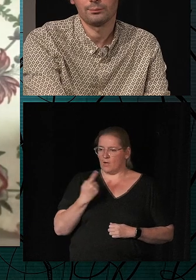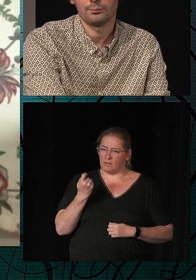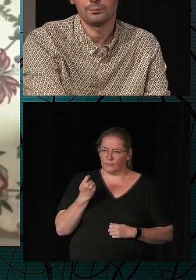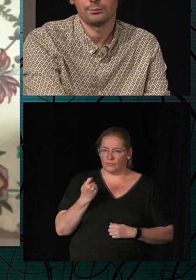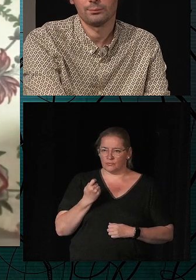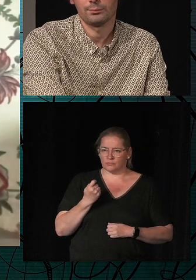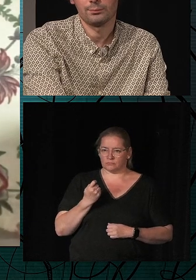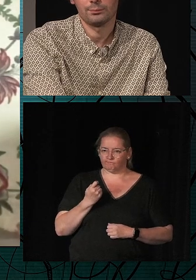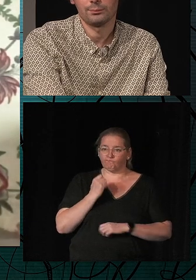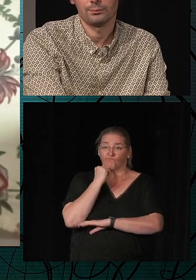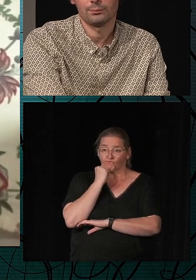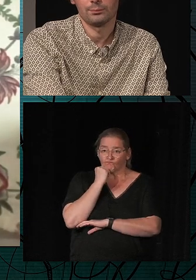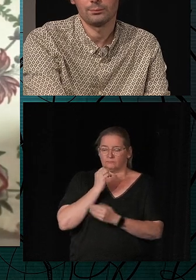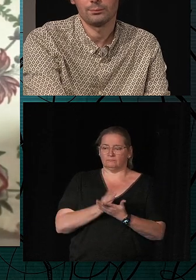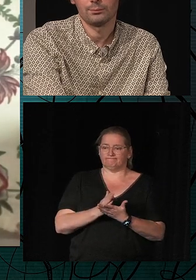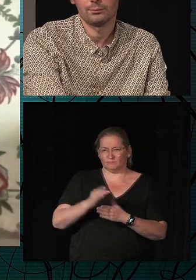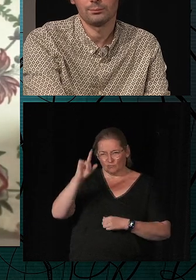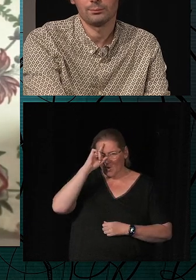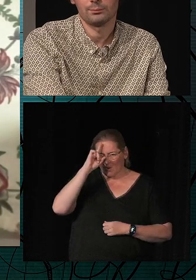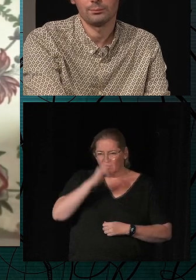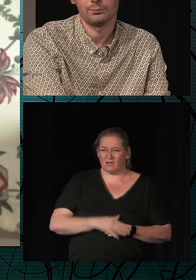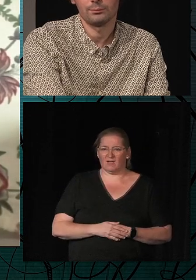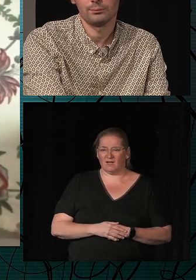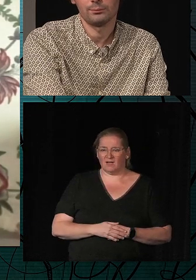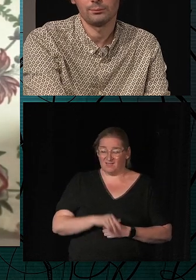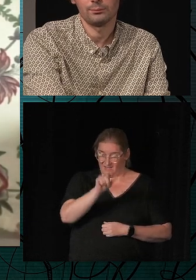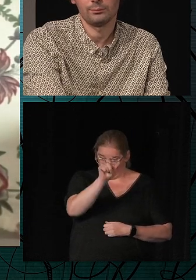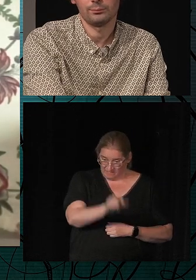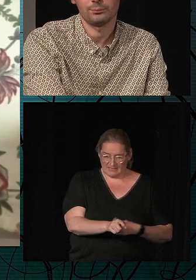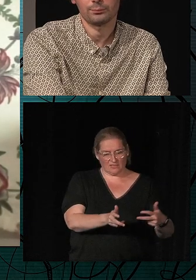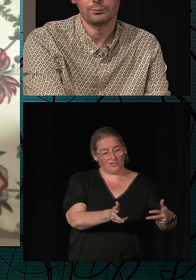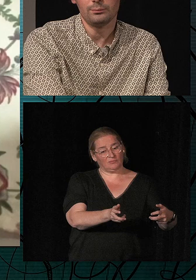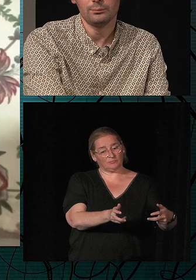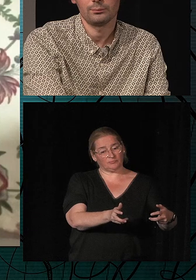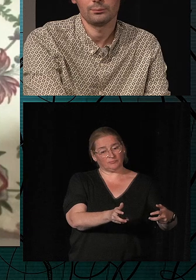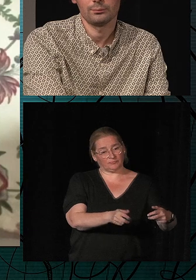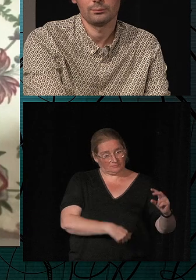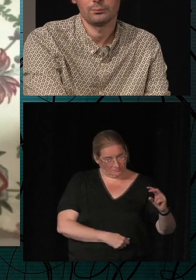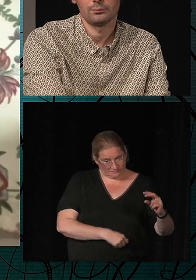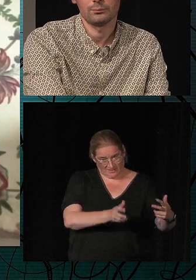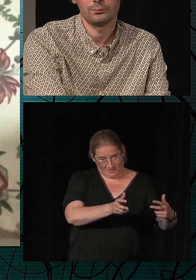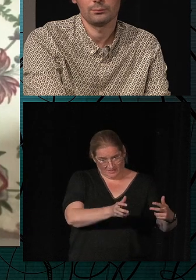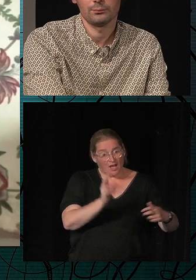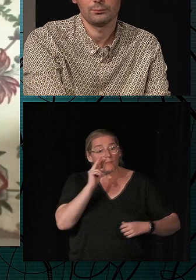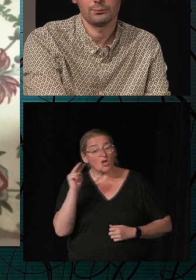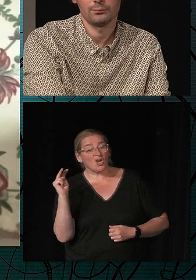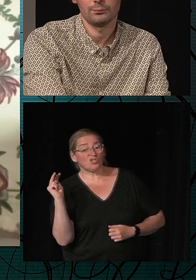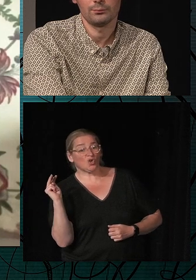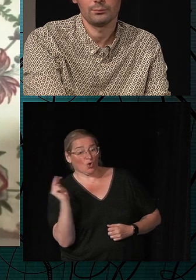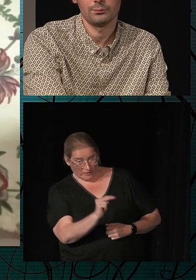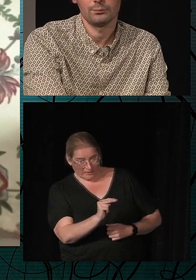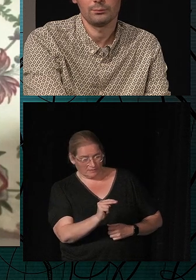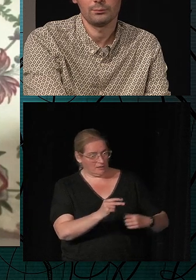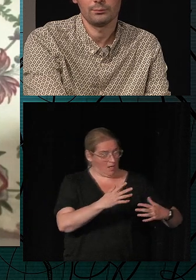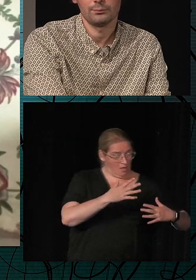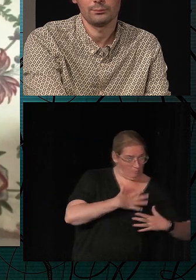perplexe vis-à-vis du fait que quand on regarde quelqu'un jouer à un jeu d'horreur quand on expérimente la peur aussi bah on fait un peu partie quand même du